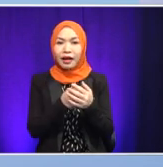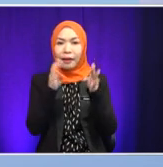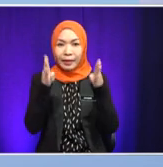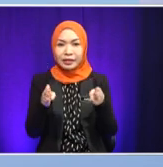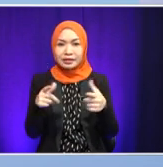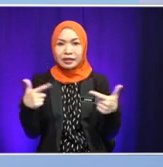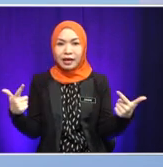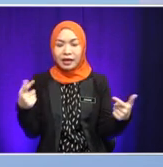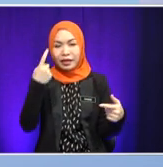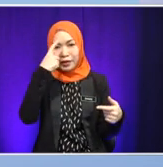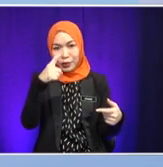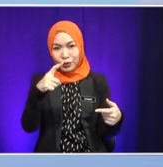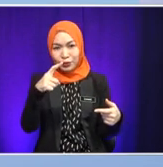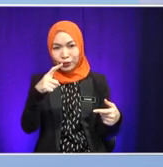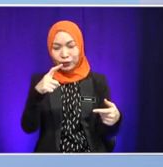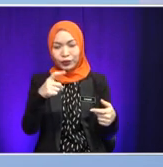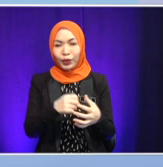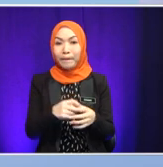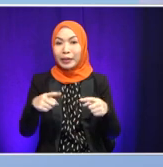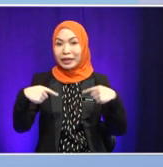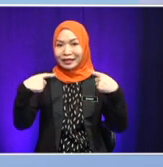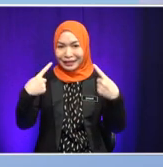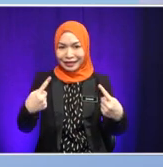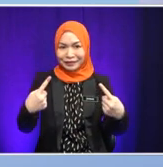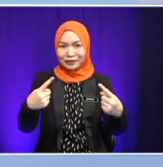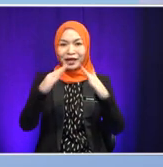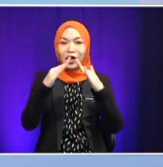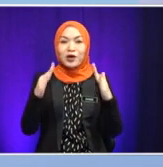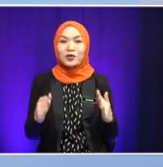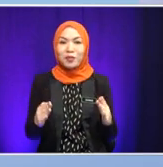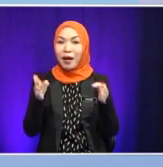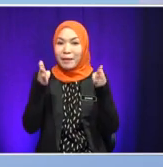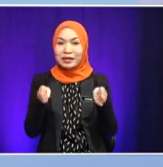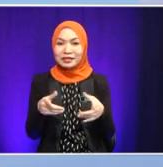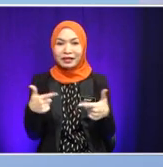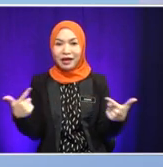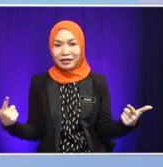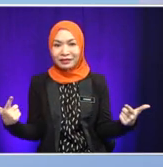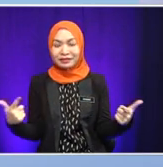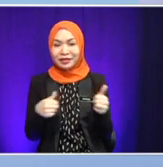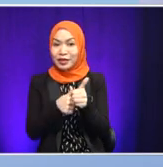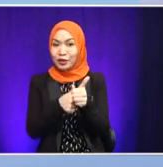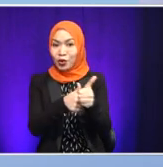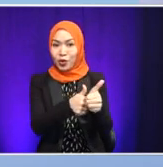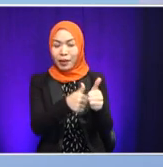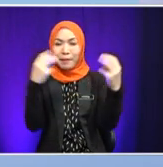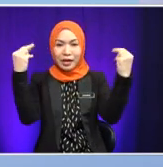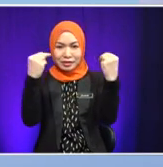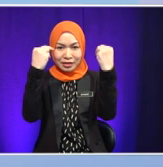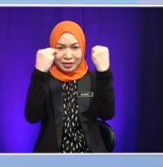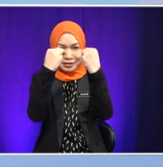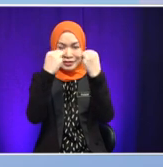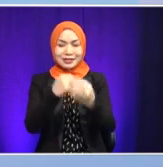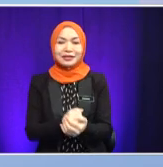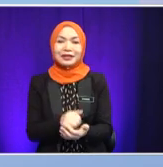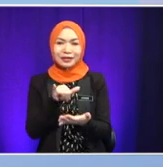yang berlaku adalah ada segelintir yang mana mereka tidak berminat ataupun tidak mau menyertai contohnya cukup